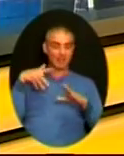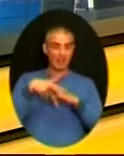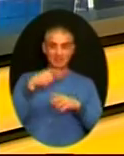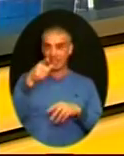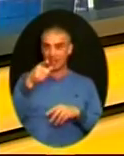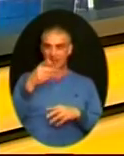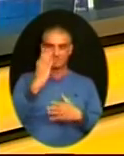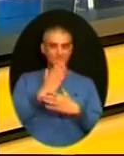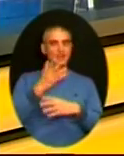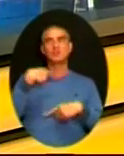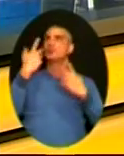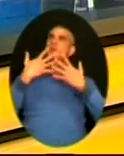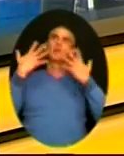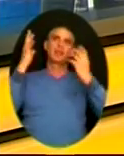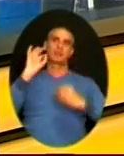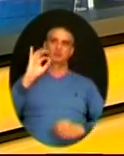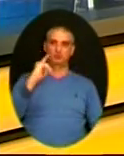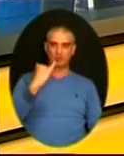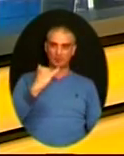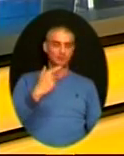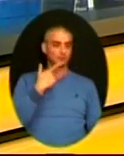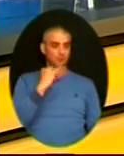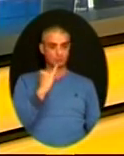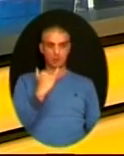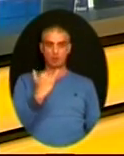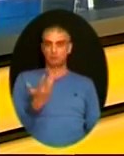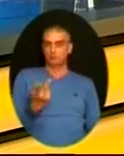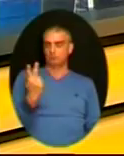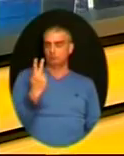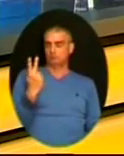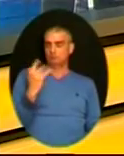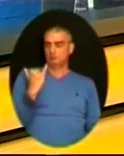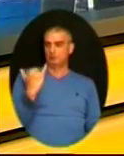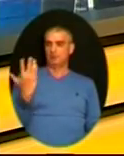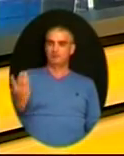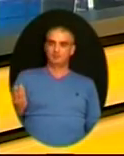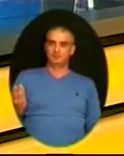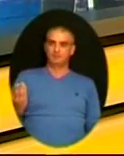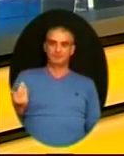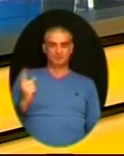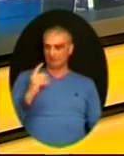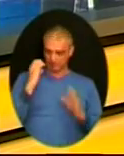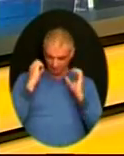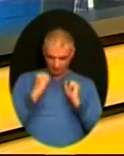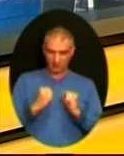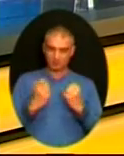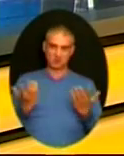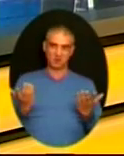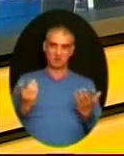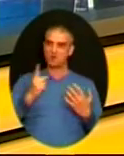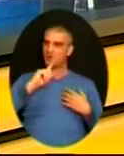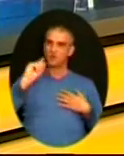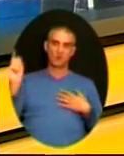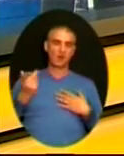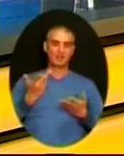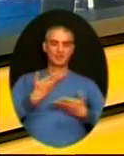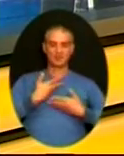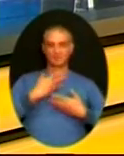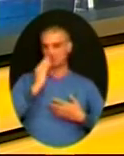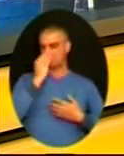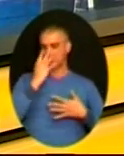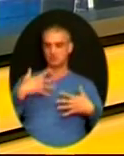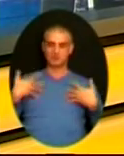שזה היה פשוט יום גדול עבורך, נכון? נכון, בהחלט שכן. ללא ספק, כולנו קיבלנו